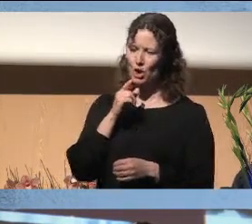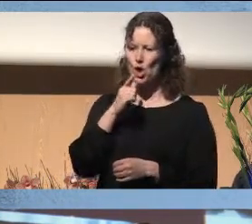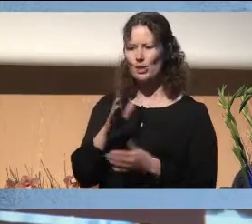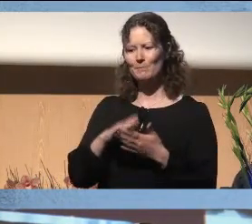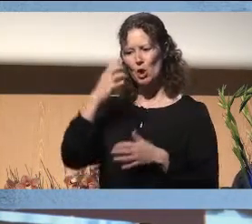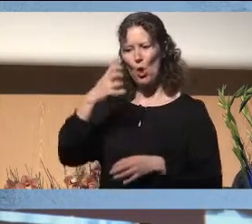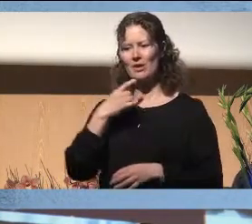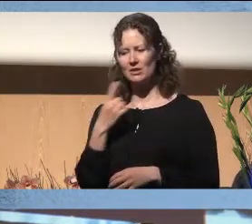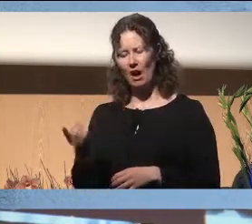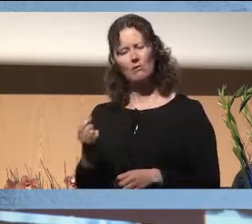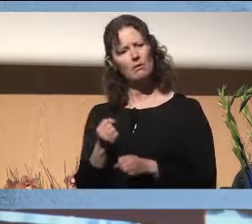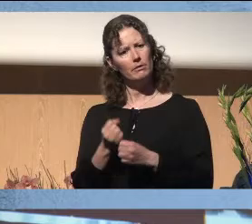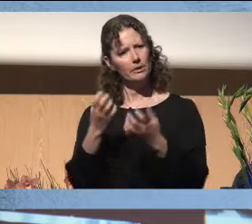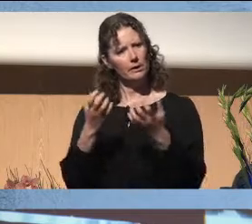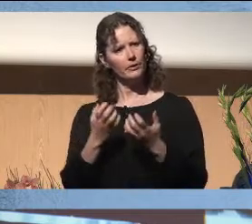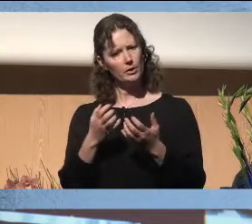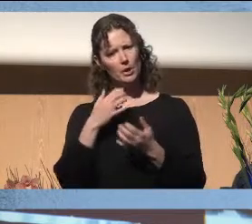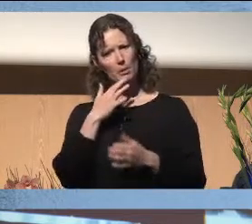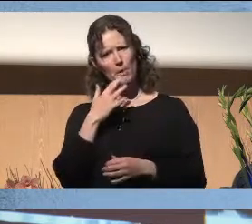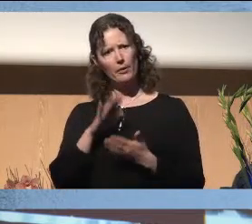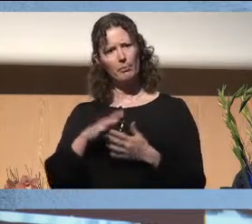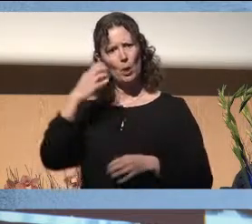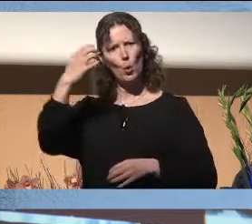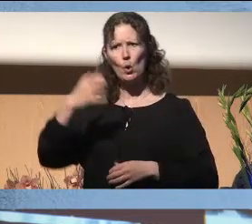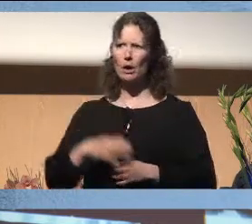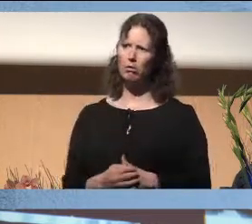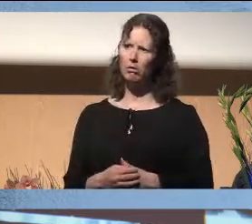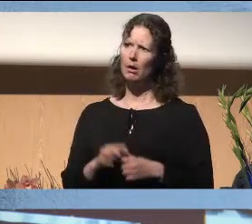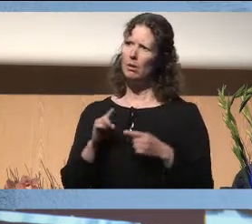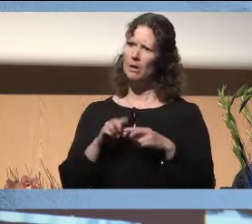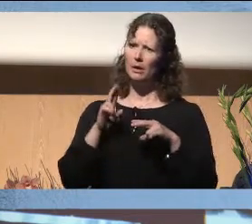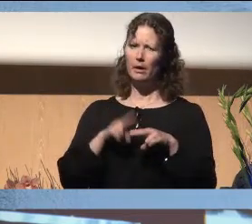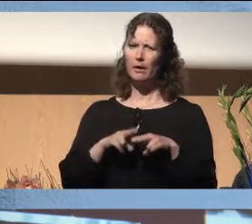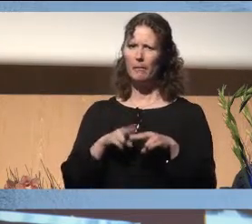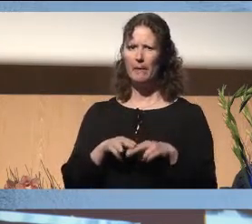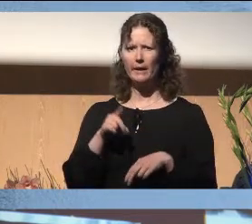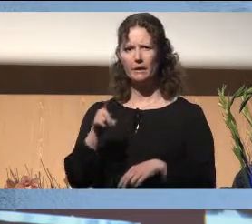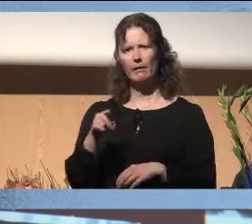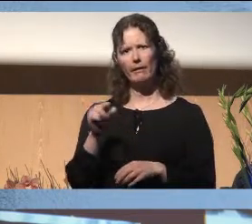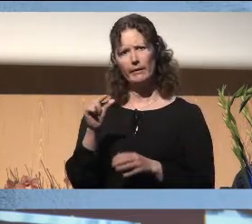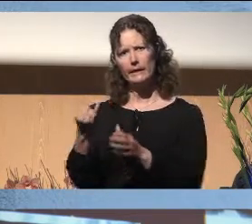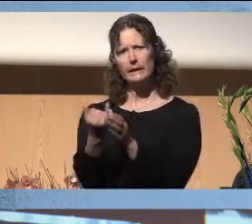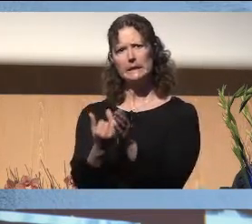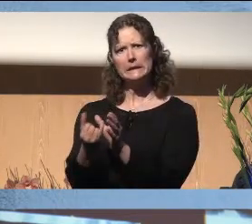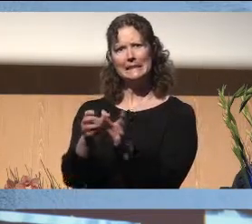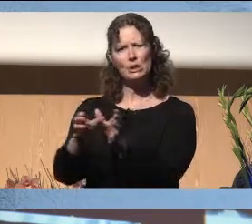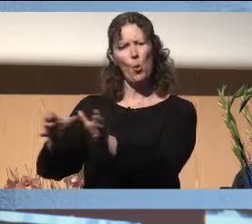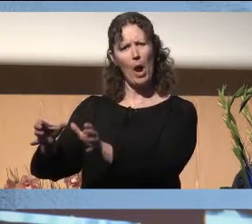att ja, det var intressant att prata med kungen. Men man märker att han är lite isolerad.